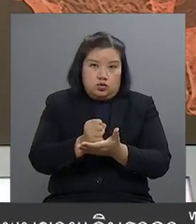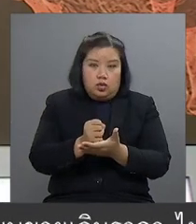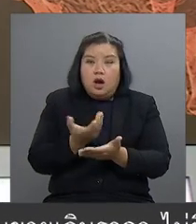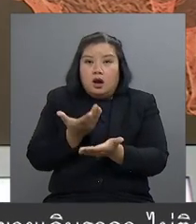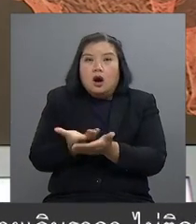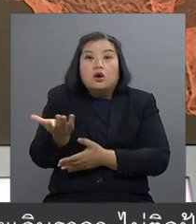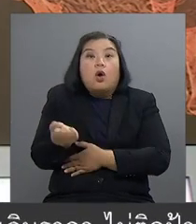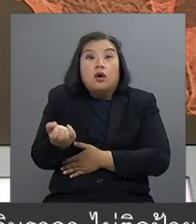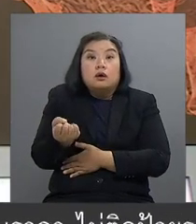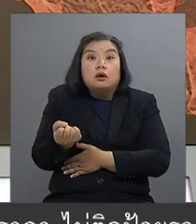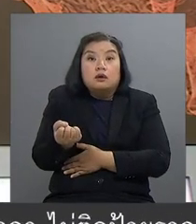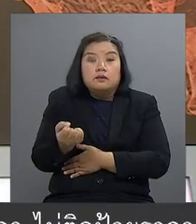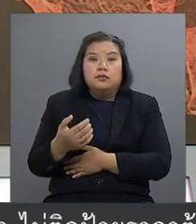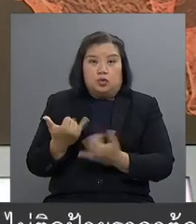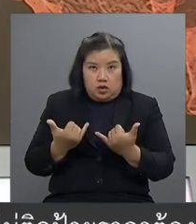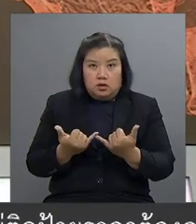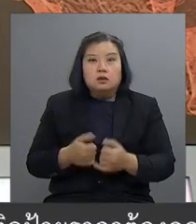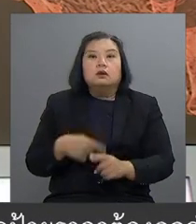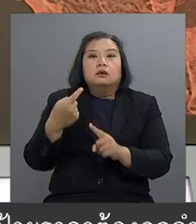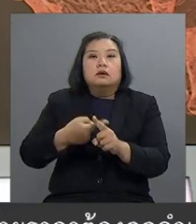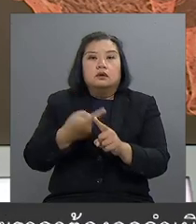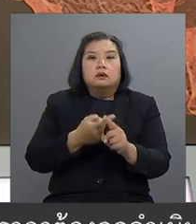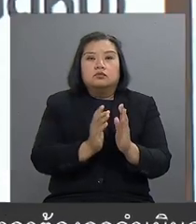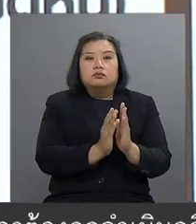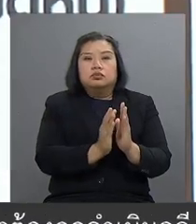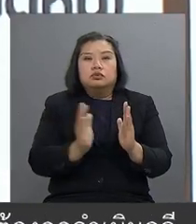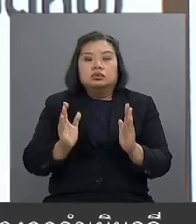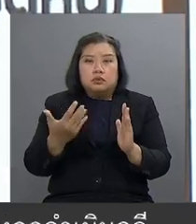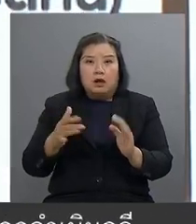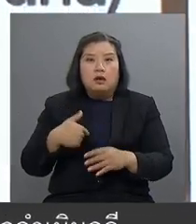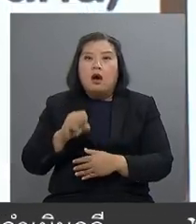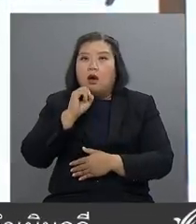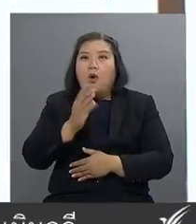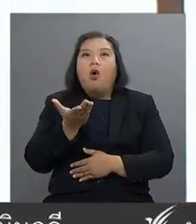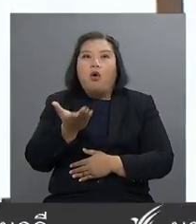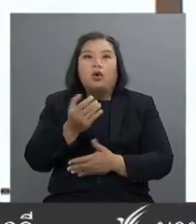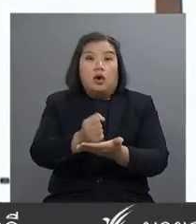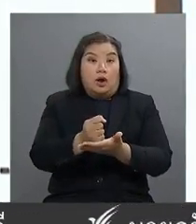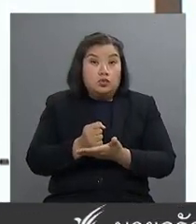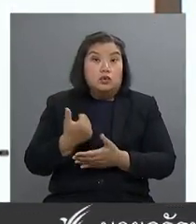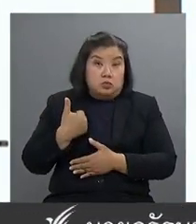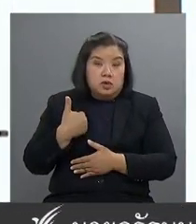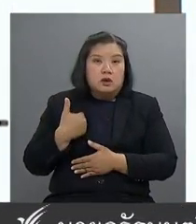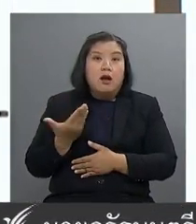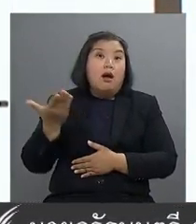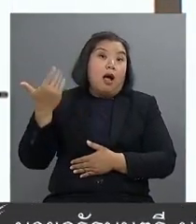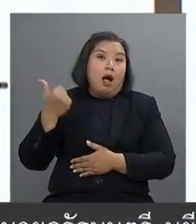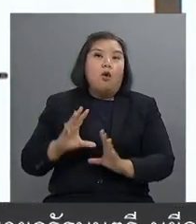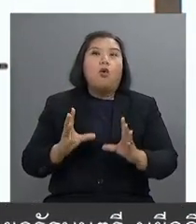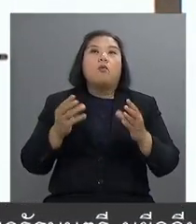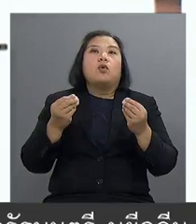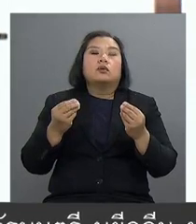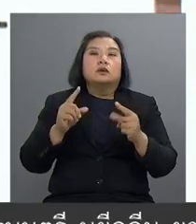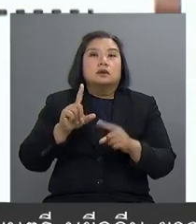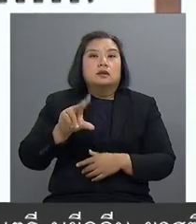การพยายามขยายเวลาให้ลูกนี่แจ้งความจำนงรับความช่วยเหลือจากเดิมเนี่ยหมดเขตตั้งแต่ 31